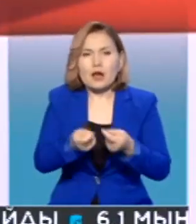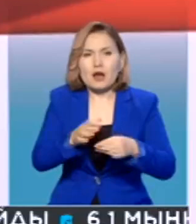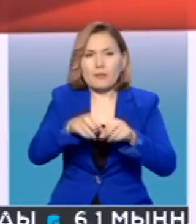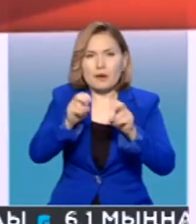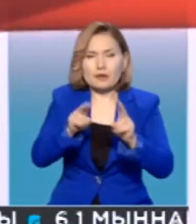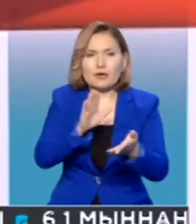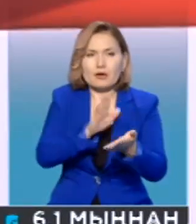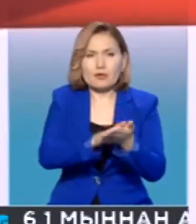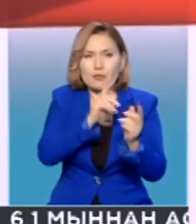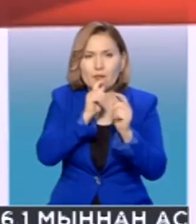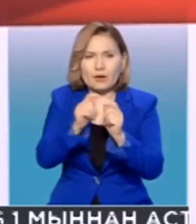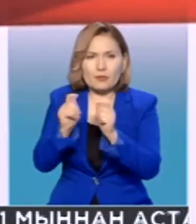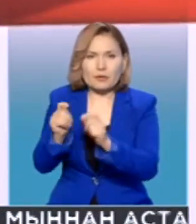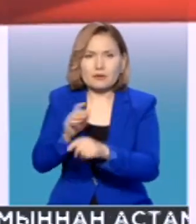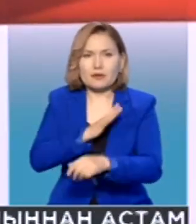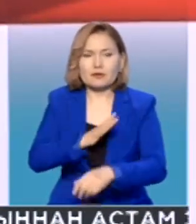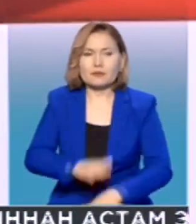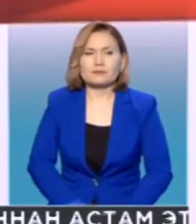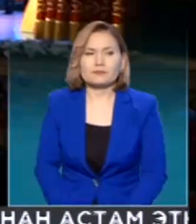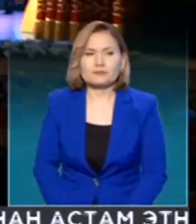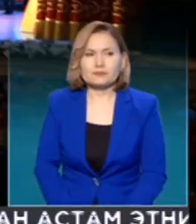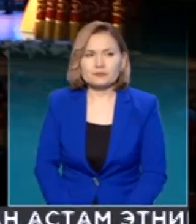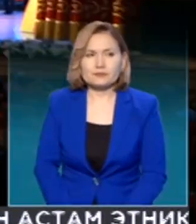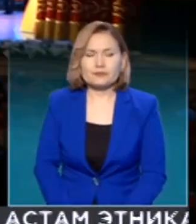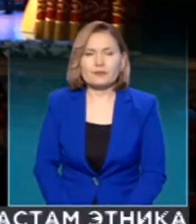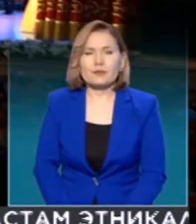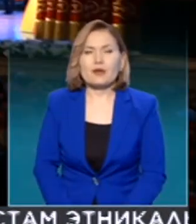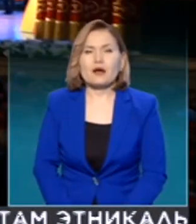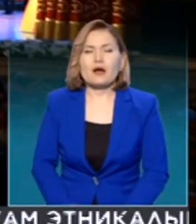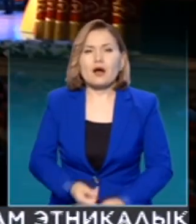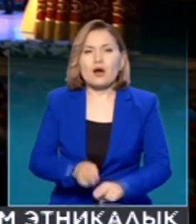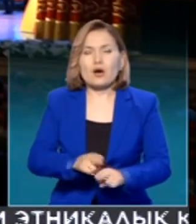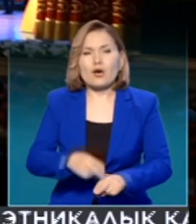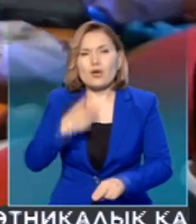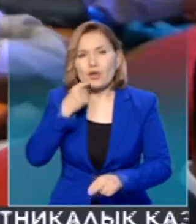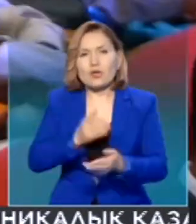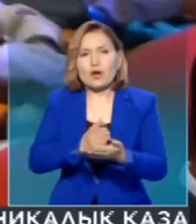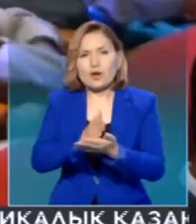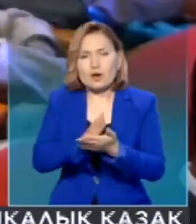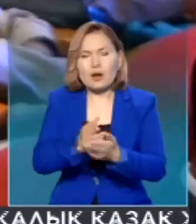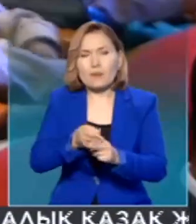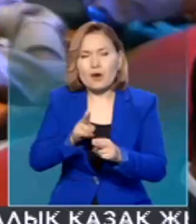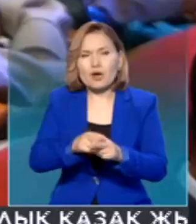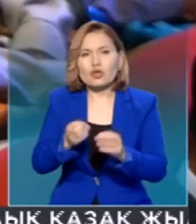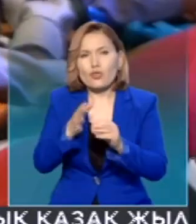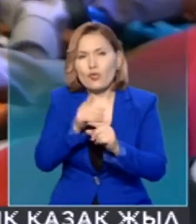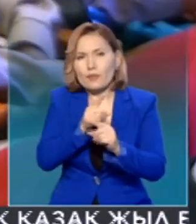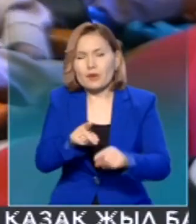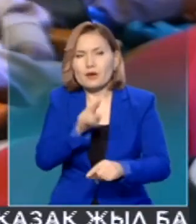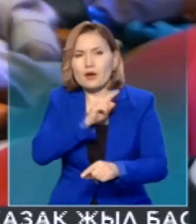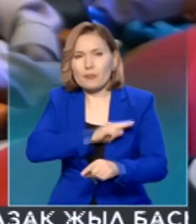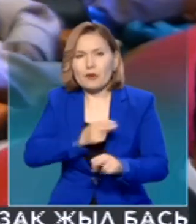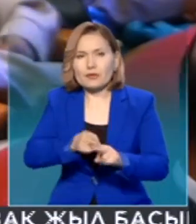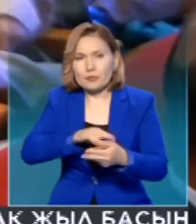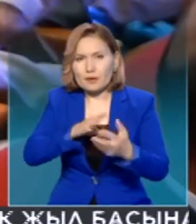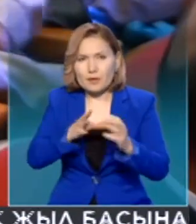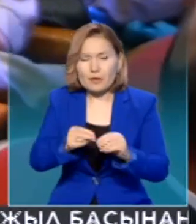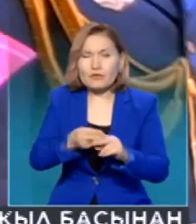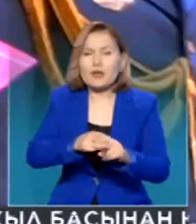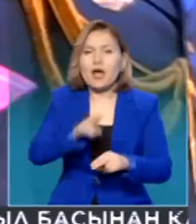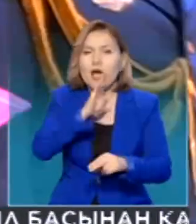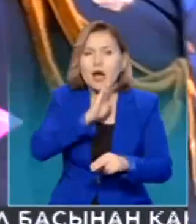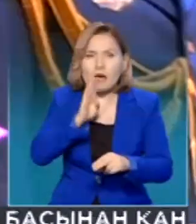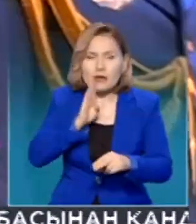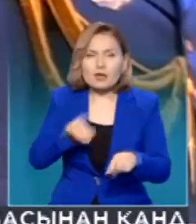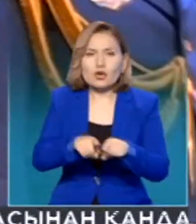қызметшілер марапатталды. Әзиза Қасқараова 15 жылдан бері әскери қызметкер. Отан қорғау тек ер азаматтардың ғана емес,